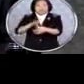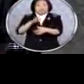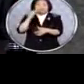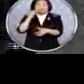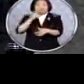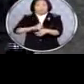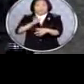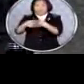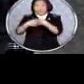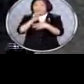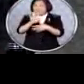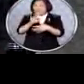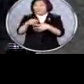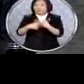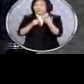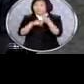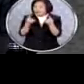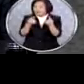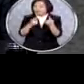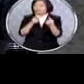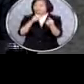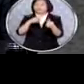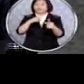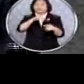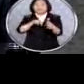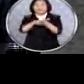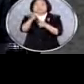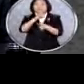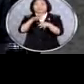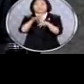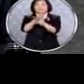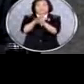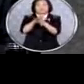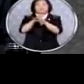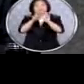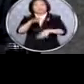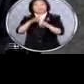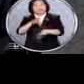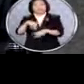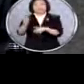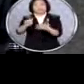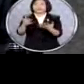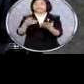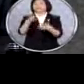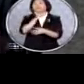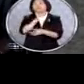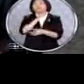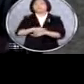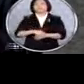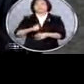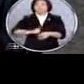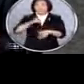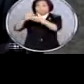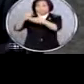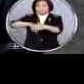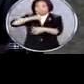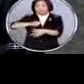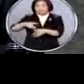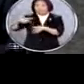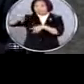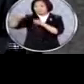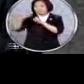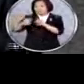上每天去说到底要撤飞弹还是不撤飞弹，重点是双方都有诚